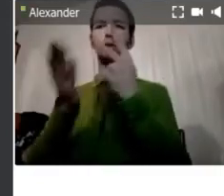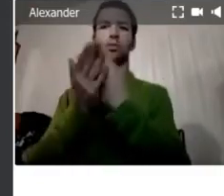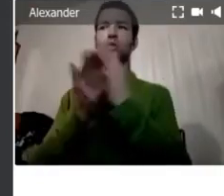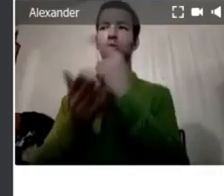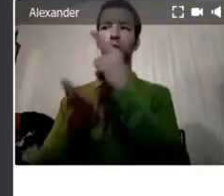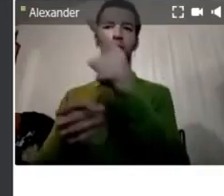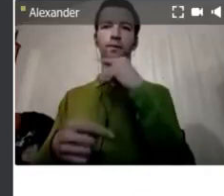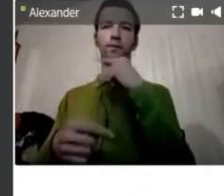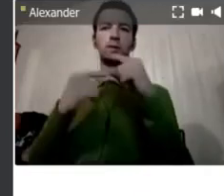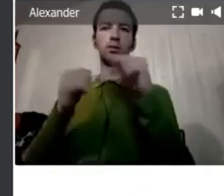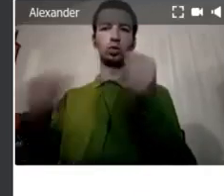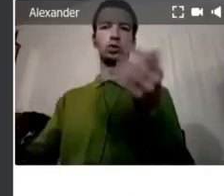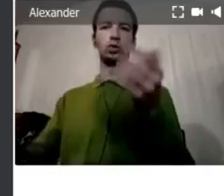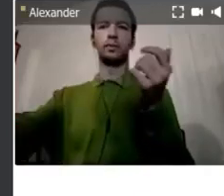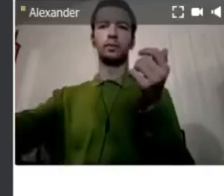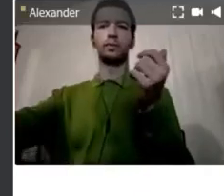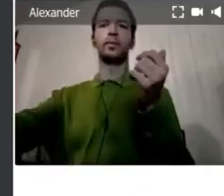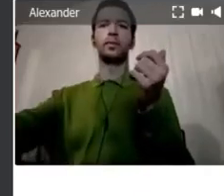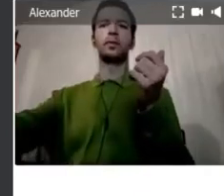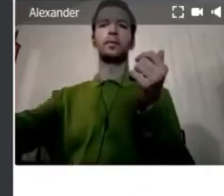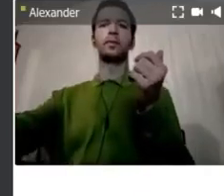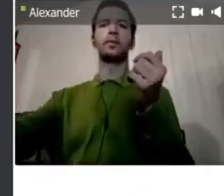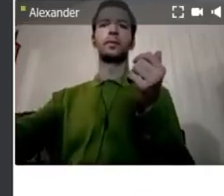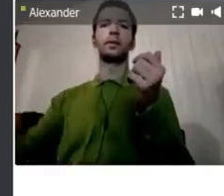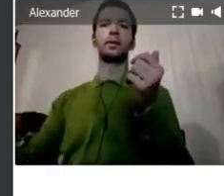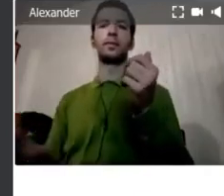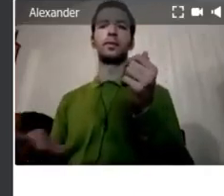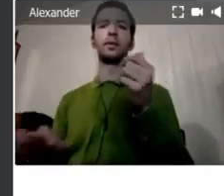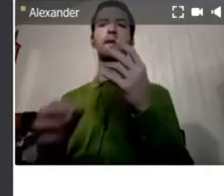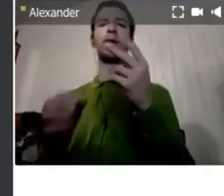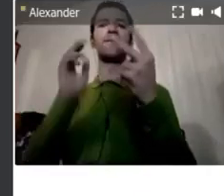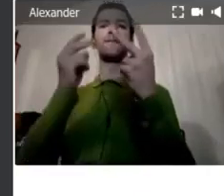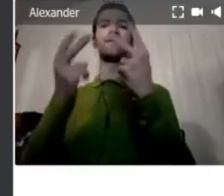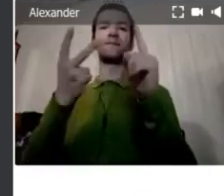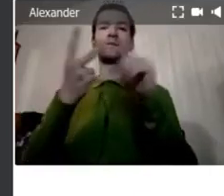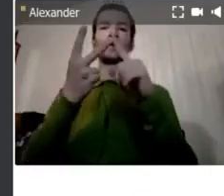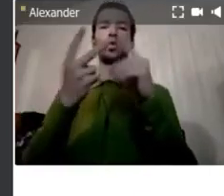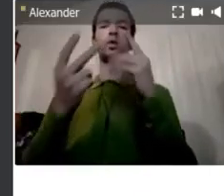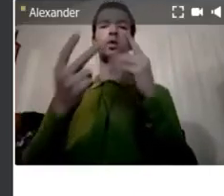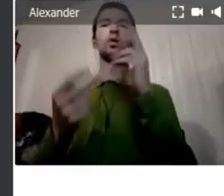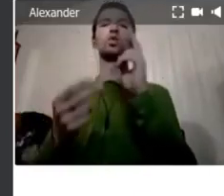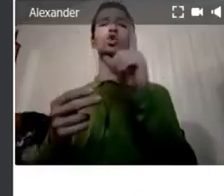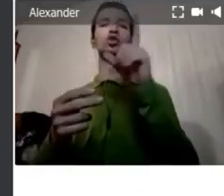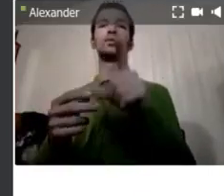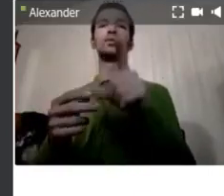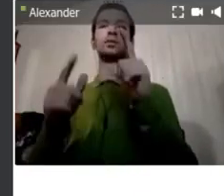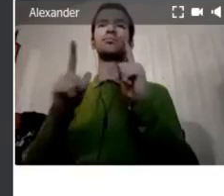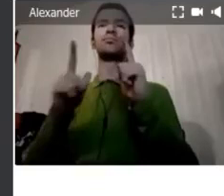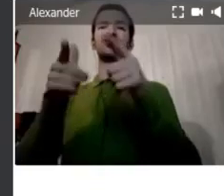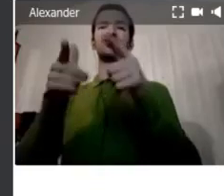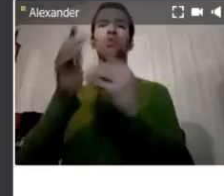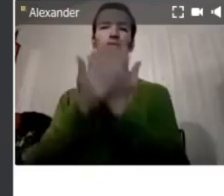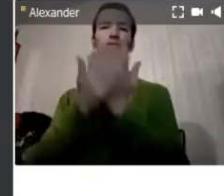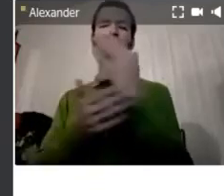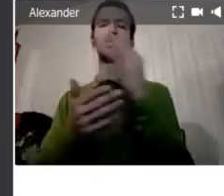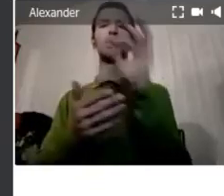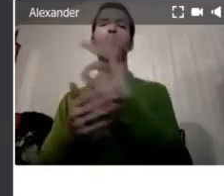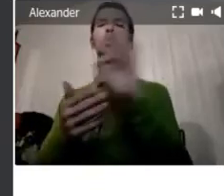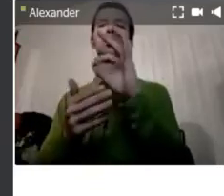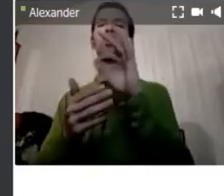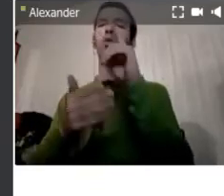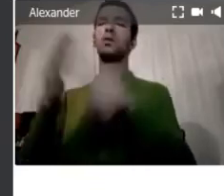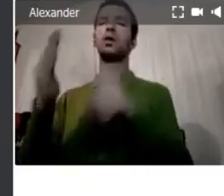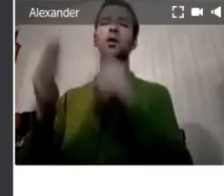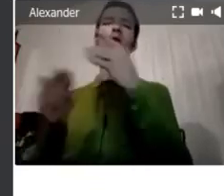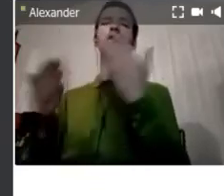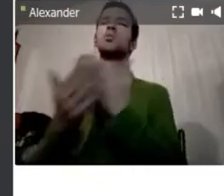я принесу 450, а завтра там что-то куда-то денется. Ну, я тоже не буду вам там что-то рассказывать,